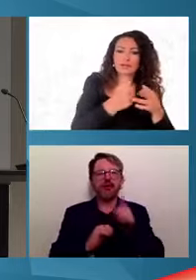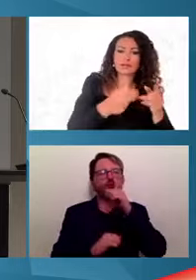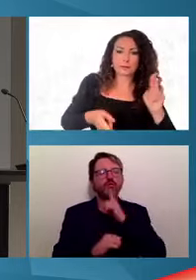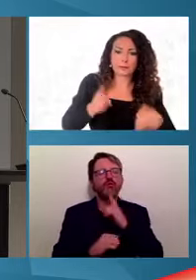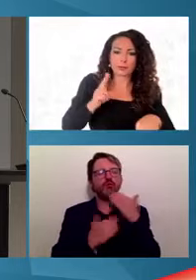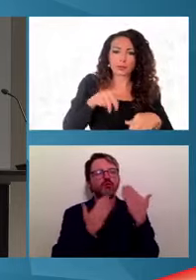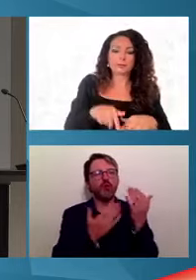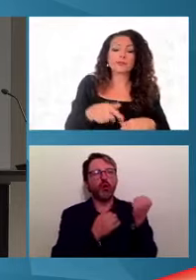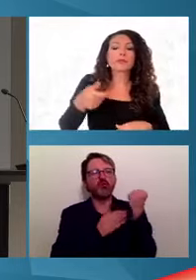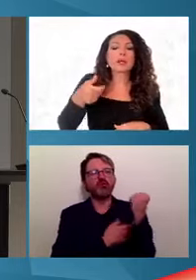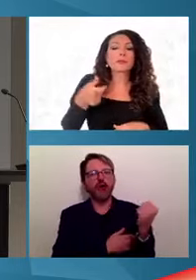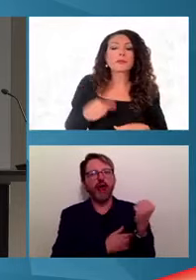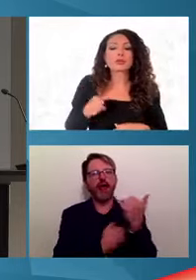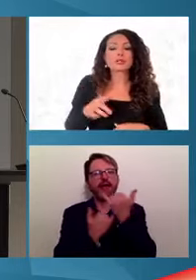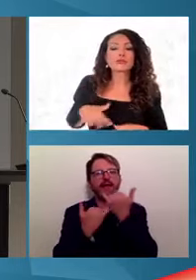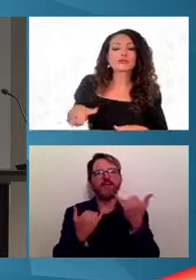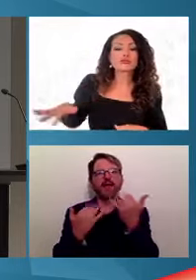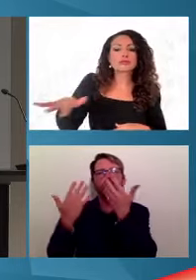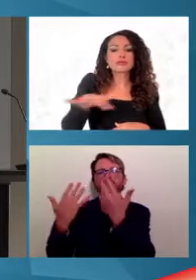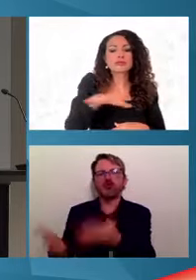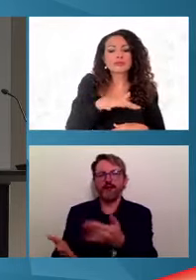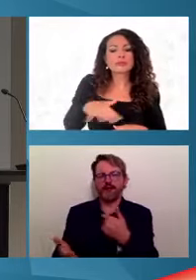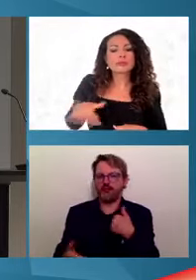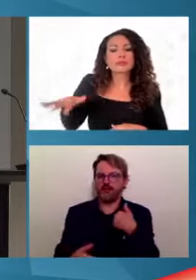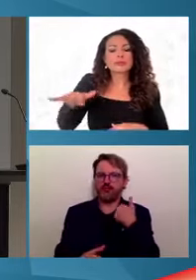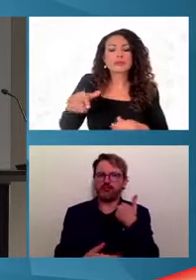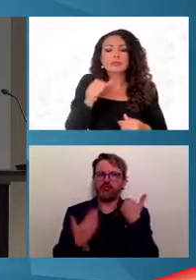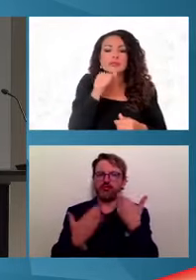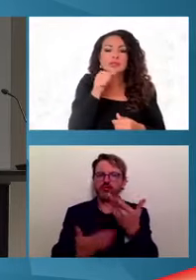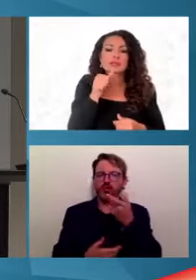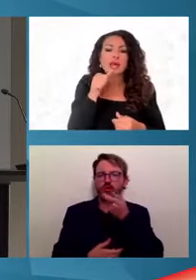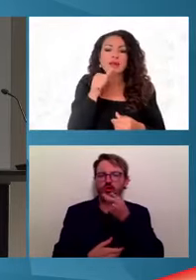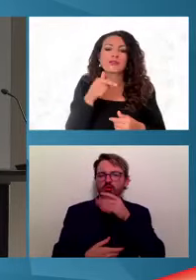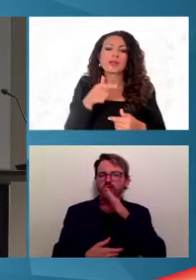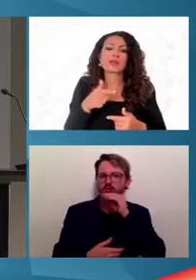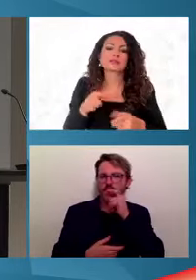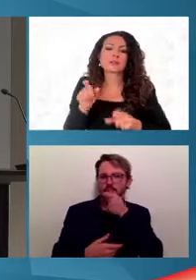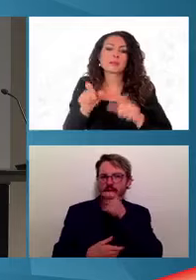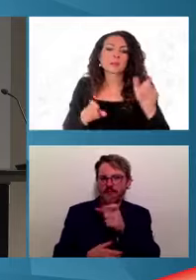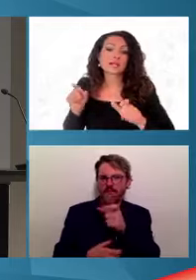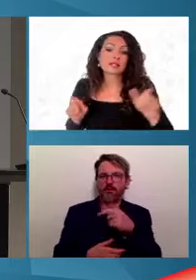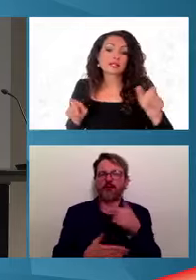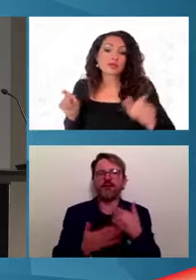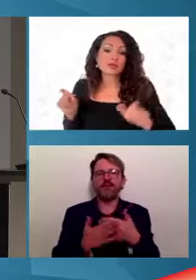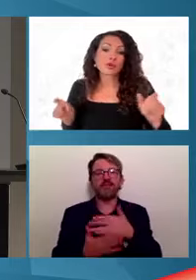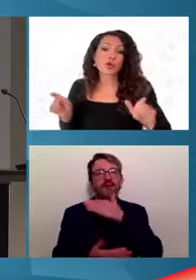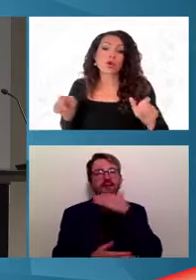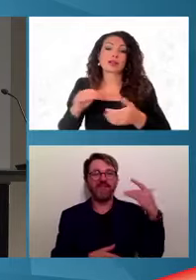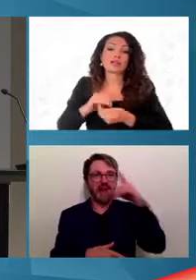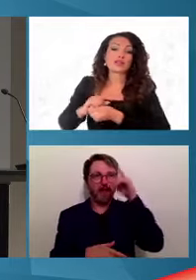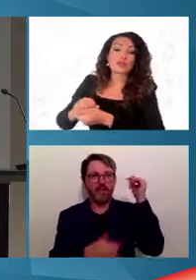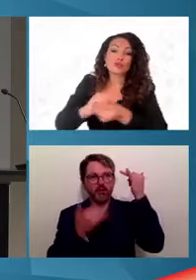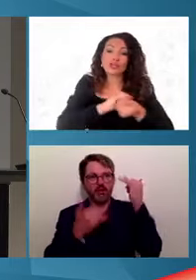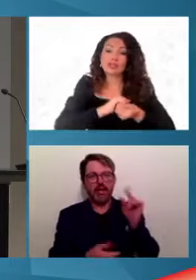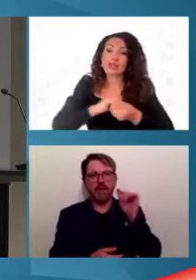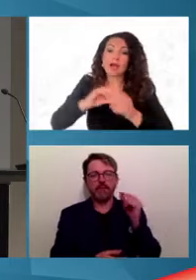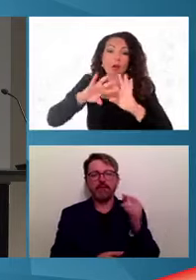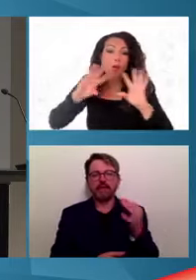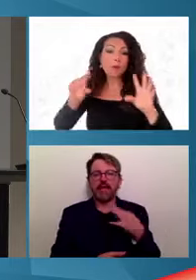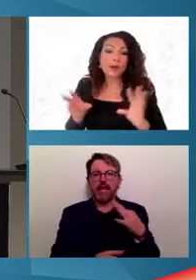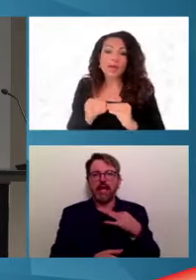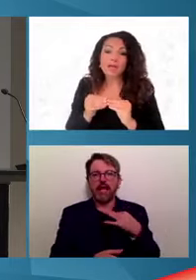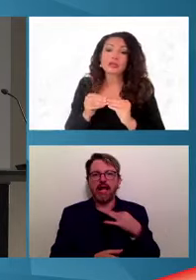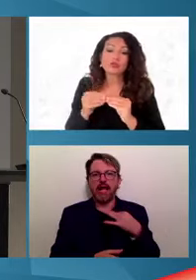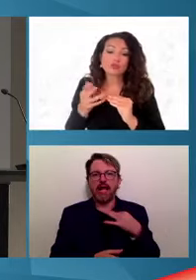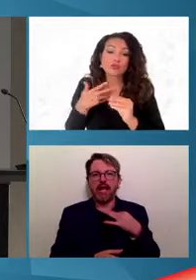wenn Menschen durch den Rost fallen, und es haben viele Menschen derzeit Angst, durch den Rost zu fallen, dann tut das einer Gesellschaft nicht gut. Wir